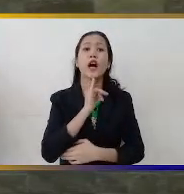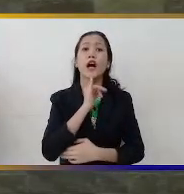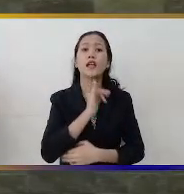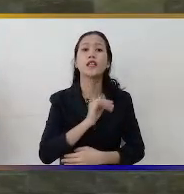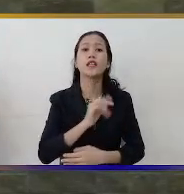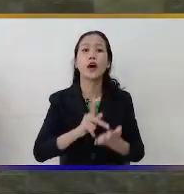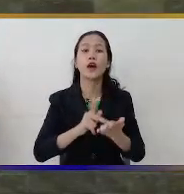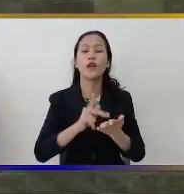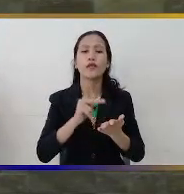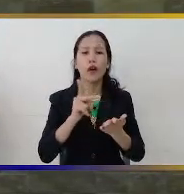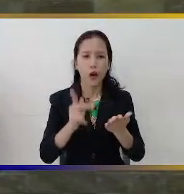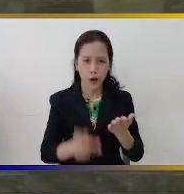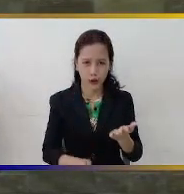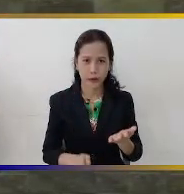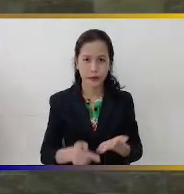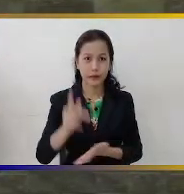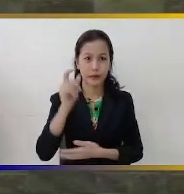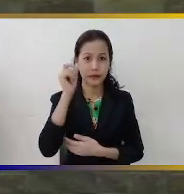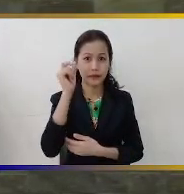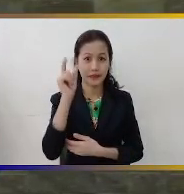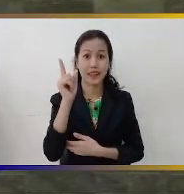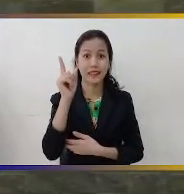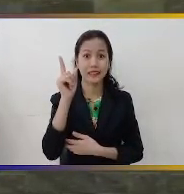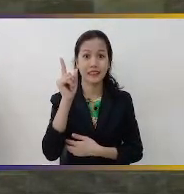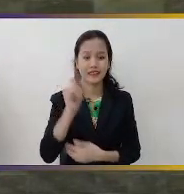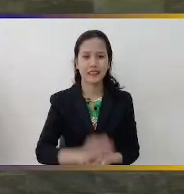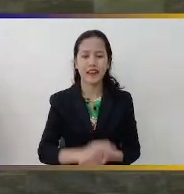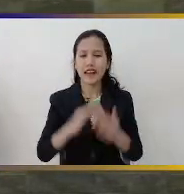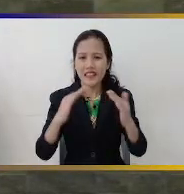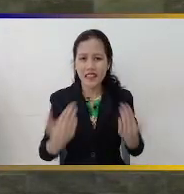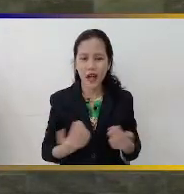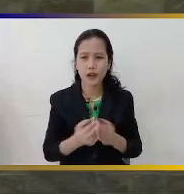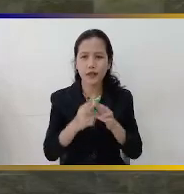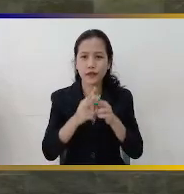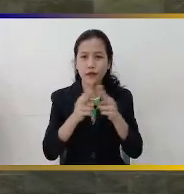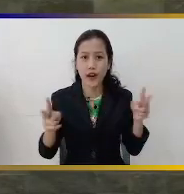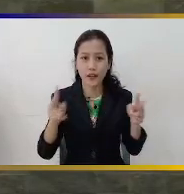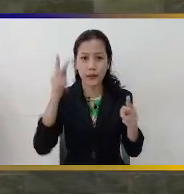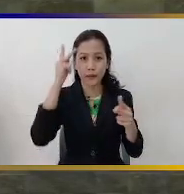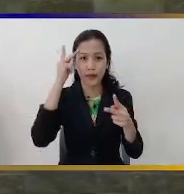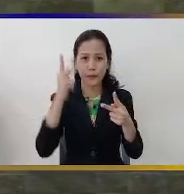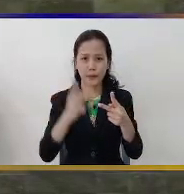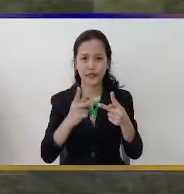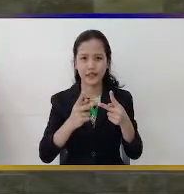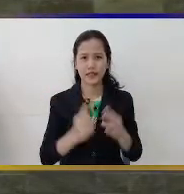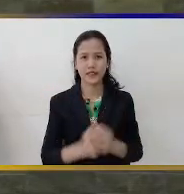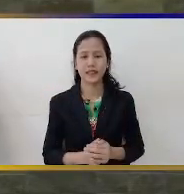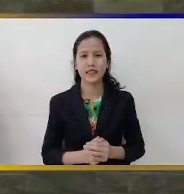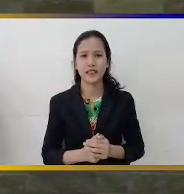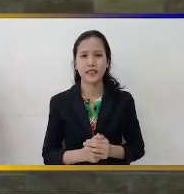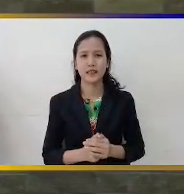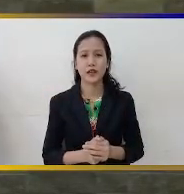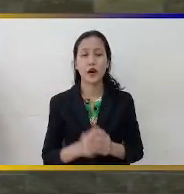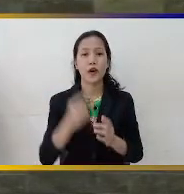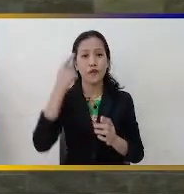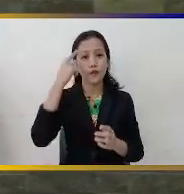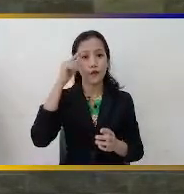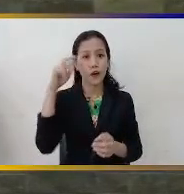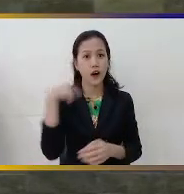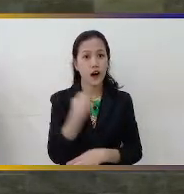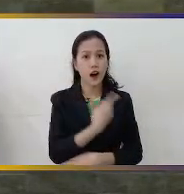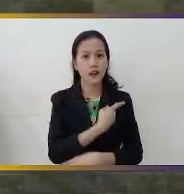po ang pagbagsak ng Israel. Now, the chief purpose, okay, dito na po tayo papasok para mas lalo po